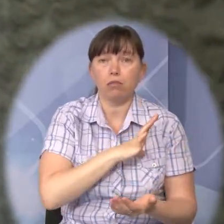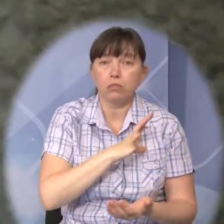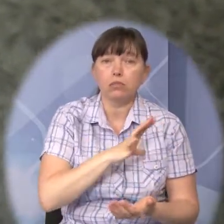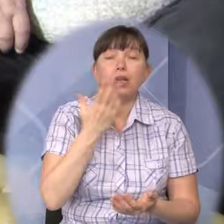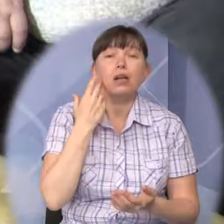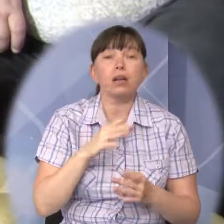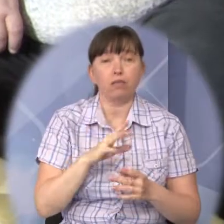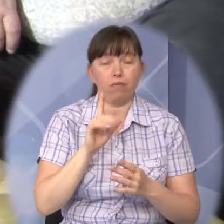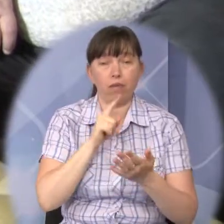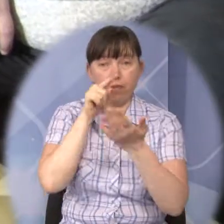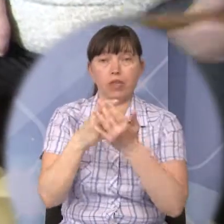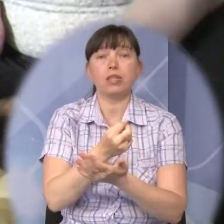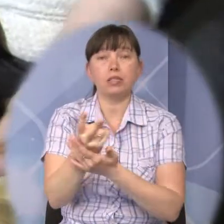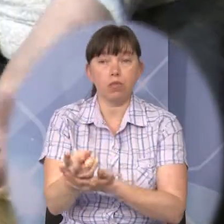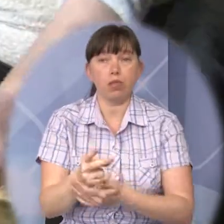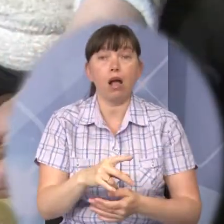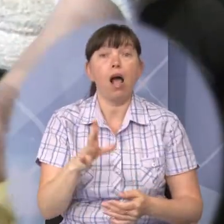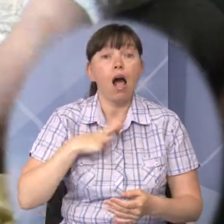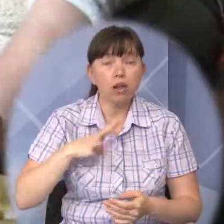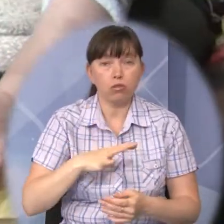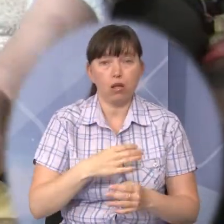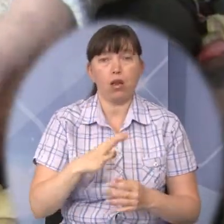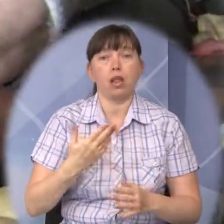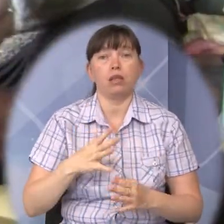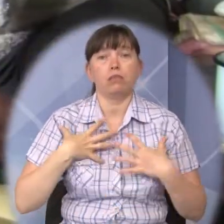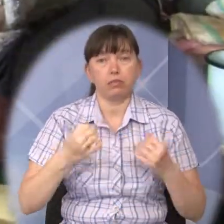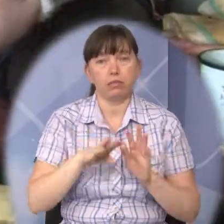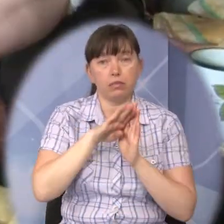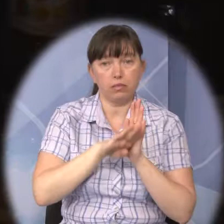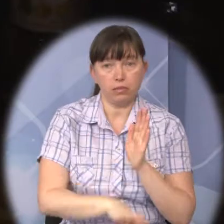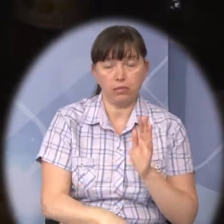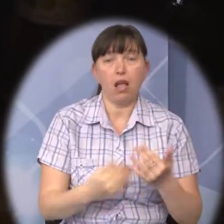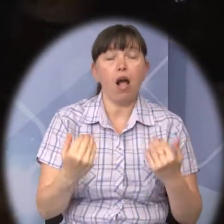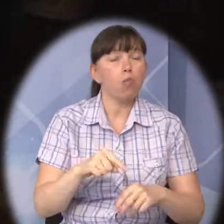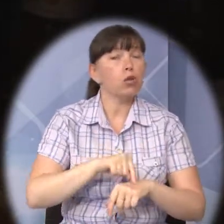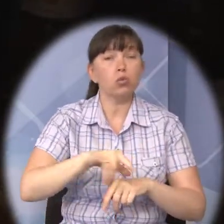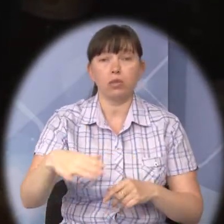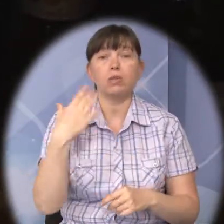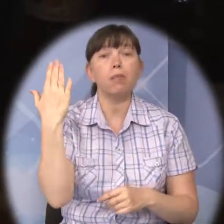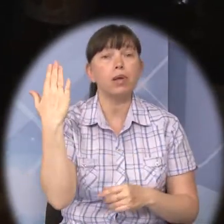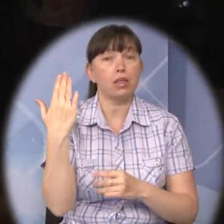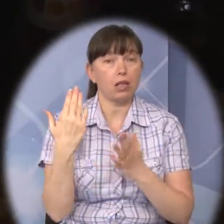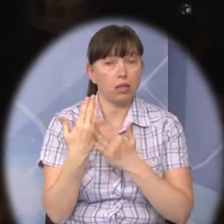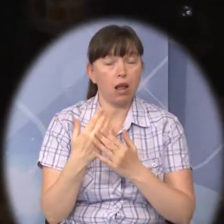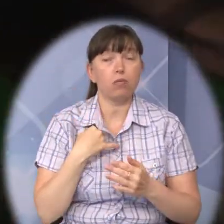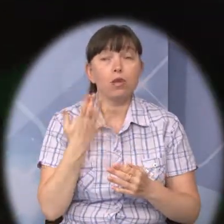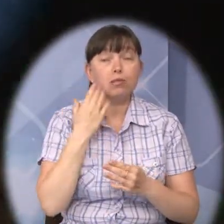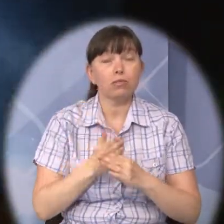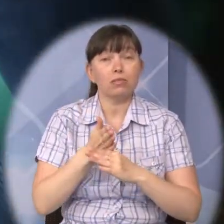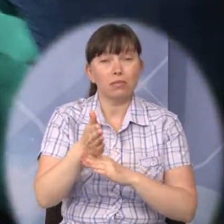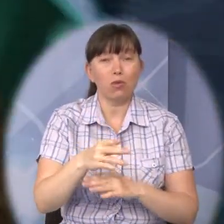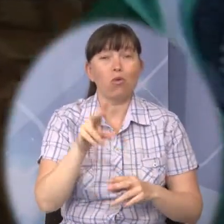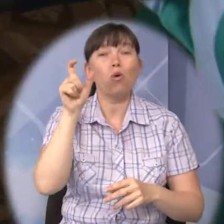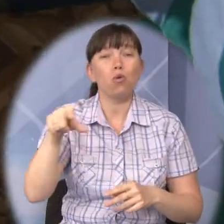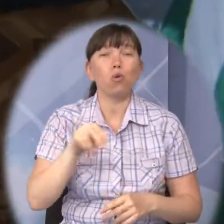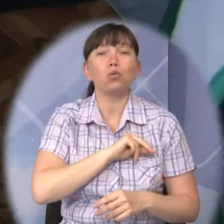în spitalul din localitate. Așteptare cu urmări grele pentru femeie. De atunci nu-și mai simte mâna dreaptă. Când am vizitat-o, era